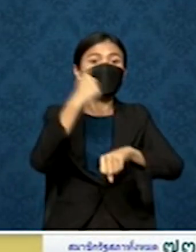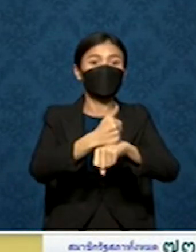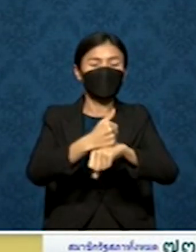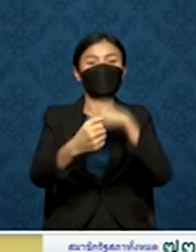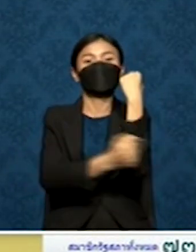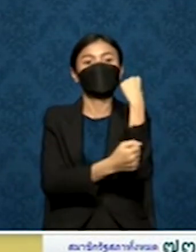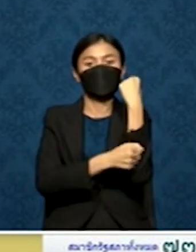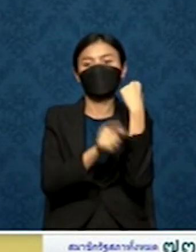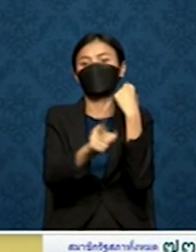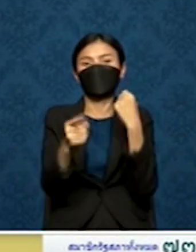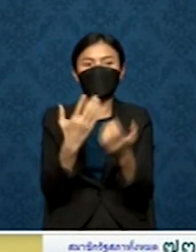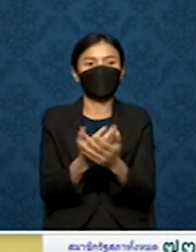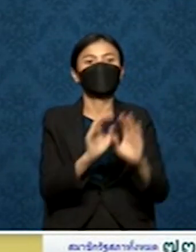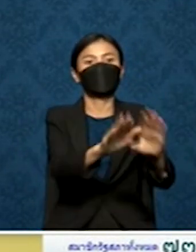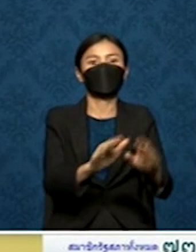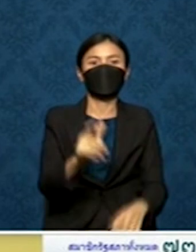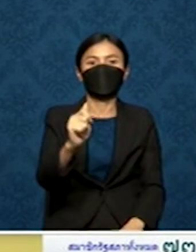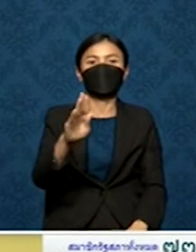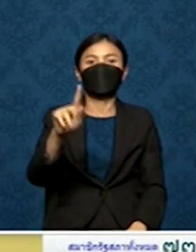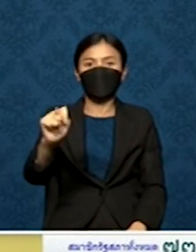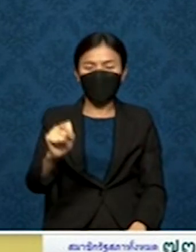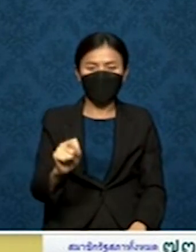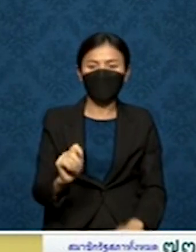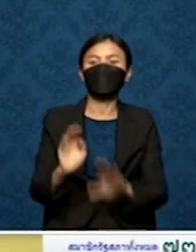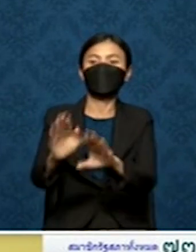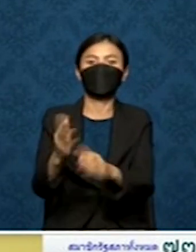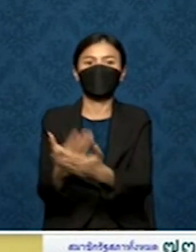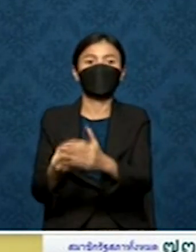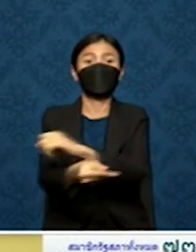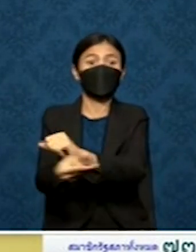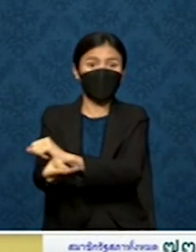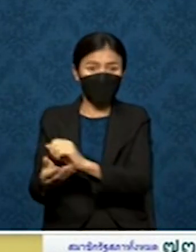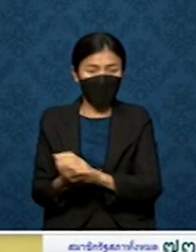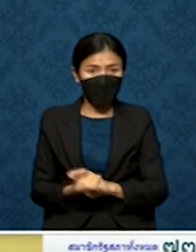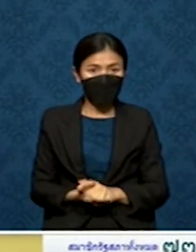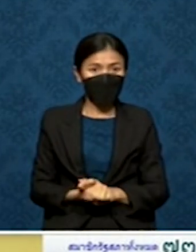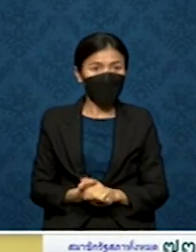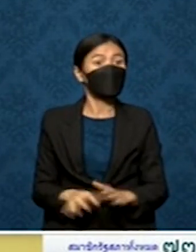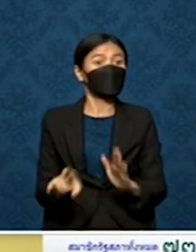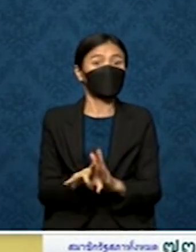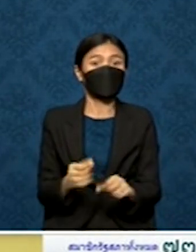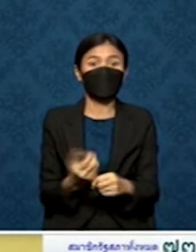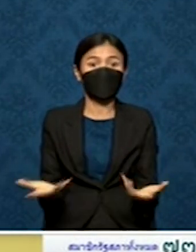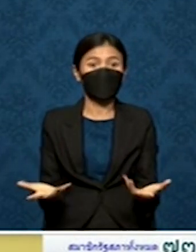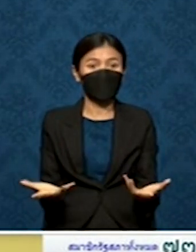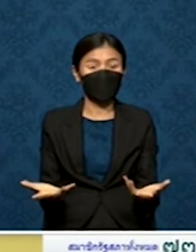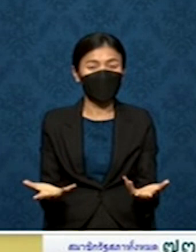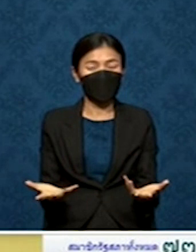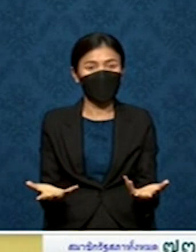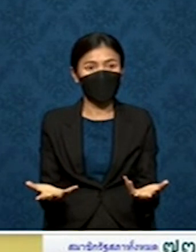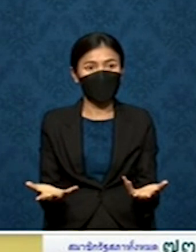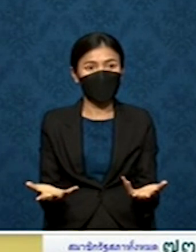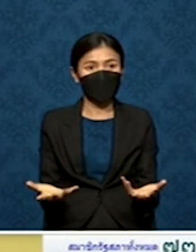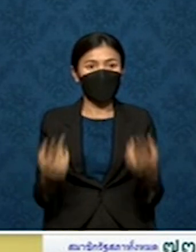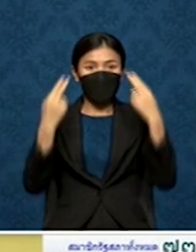านบางคนนั่นแหละรวมทั้งอบต.บางท่านบางคนเท่านั้นเองแล้วเป็นยังไงฮะท่านนาย